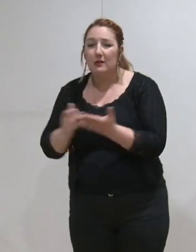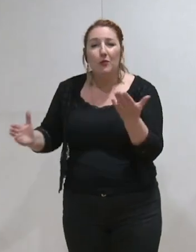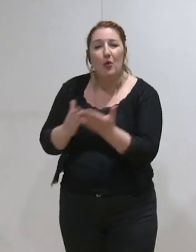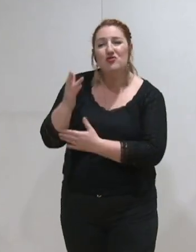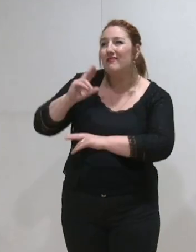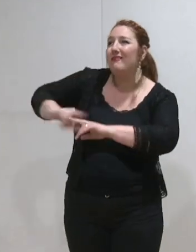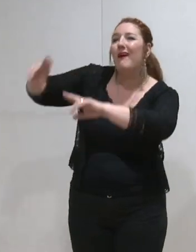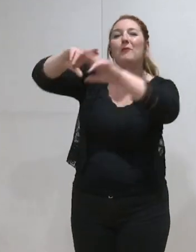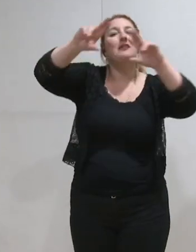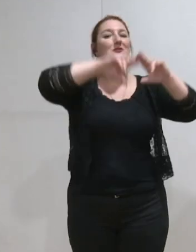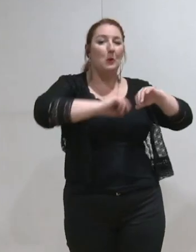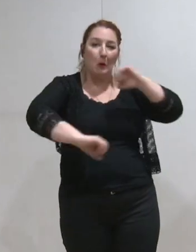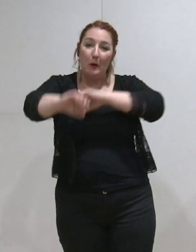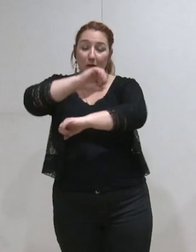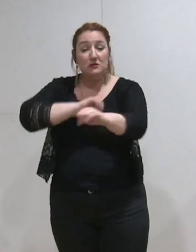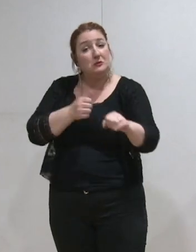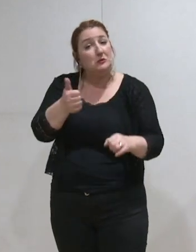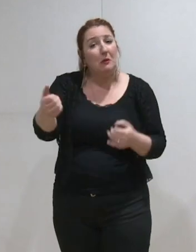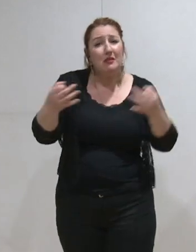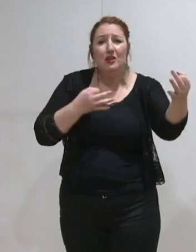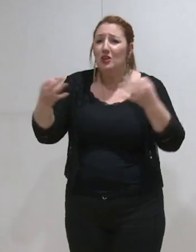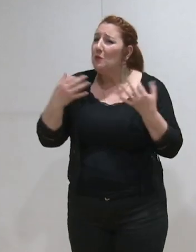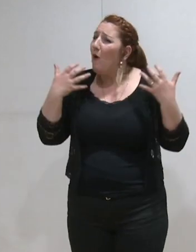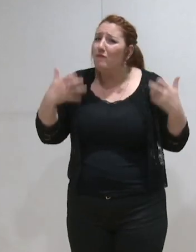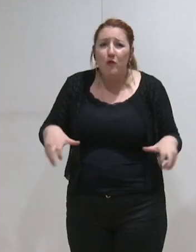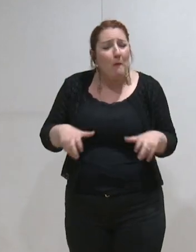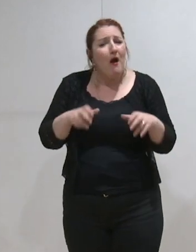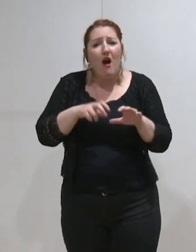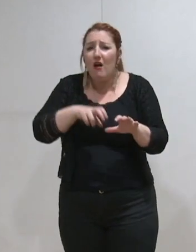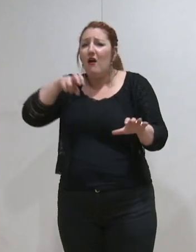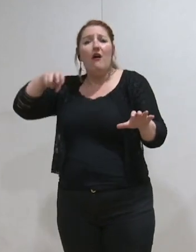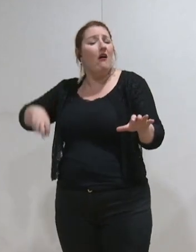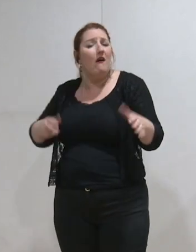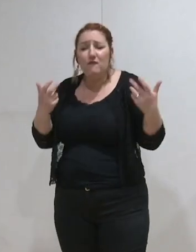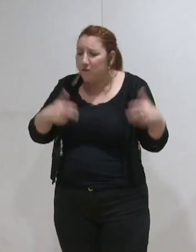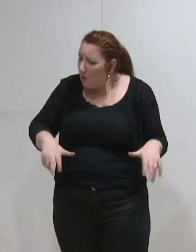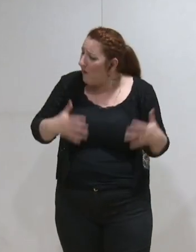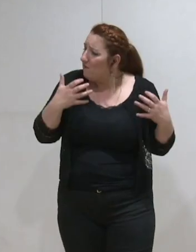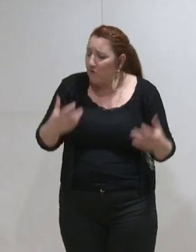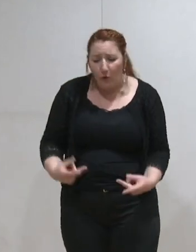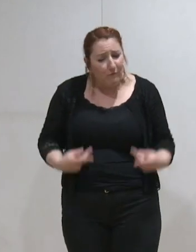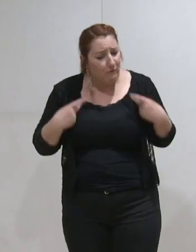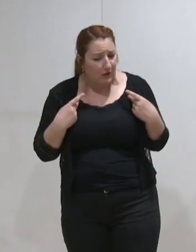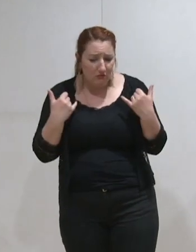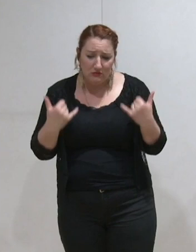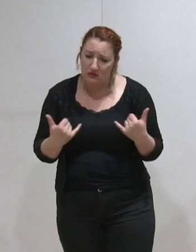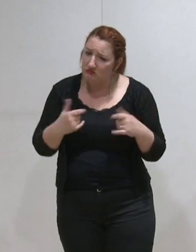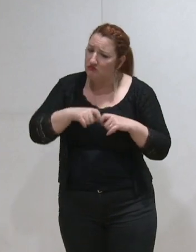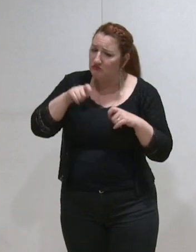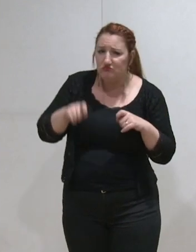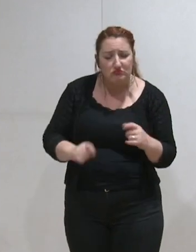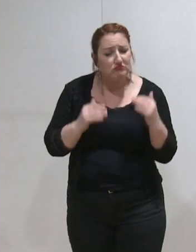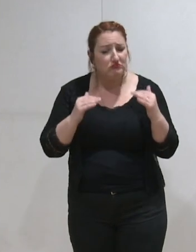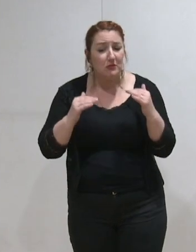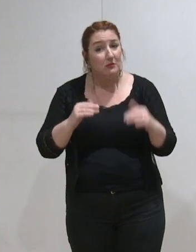endroit et qui disait qu'il ne voulait surtout pas en partir et pourtant ils avaient été euh installés dans dans ces logements ils